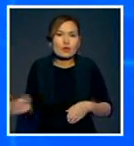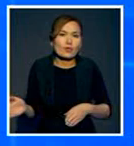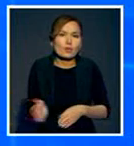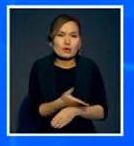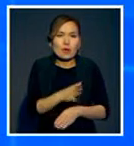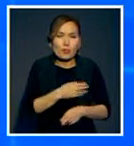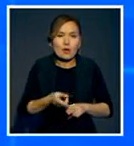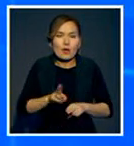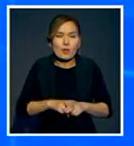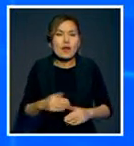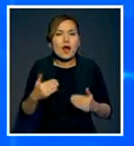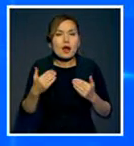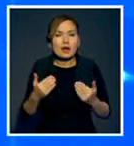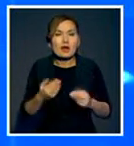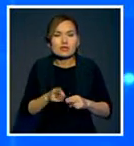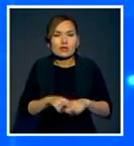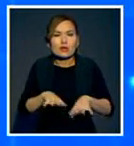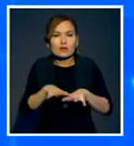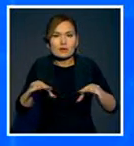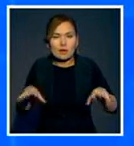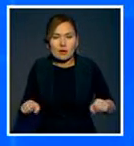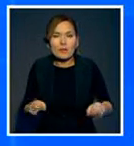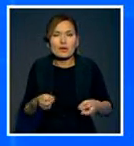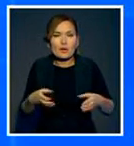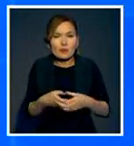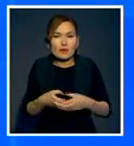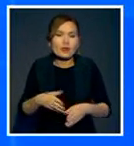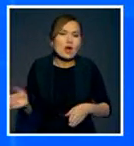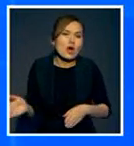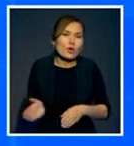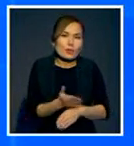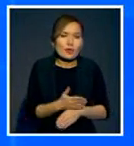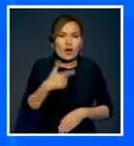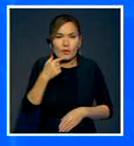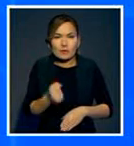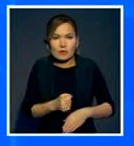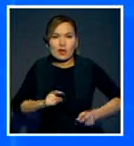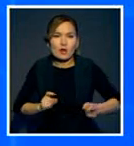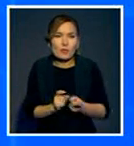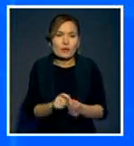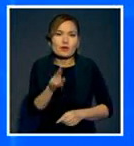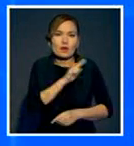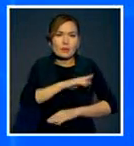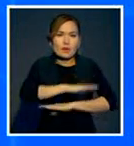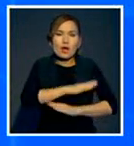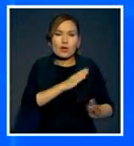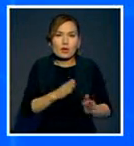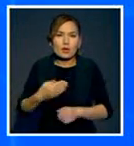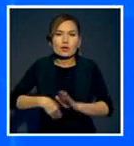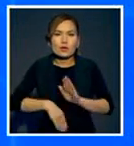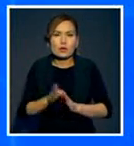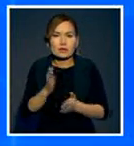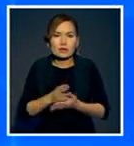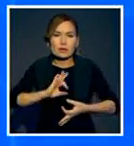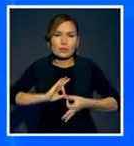Ниневия провинциясындағы нысандарында да соққы беріп жатыр. Күрдістан автономиясы тәуелсіздікке ұмтылысын доғарса да, орталық үкімет райынан